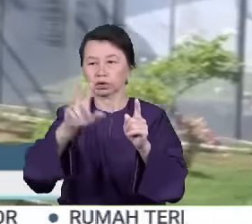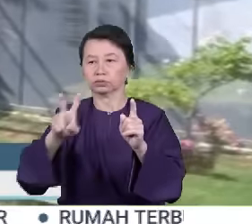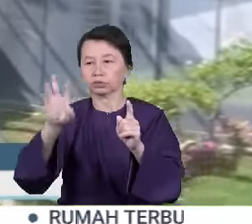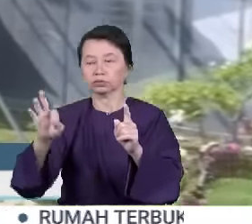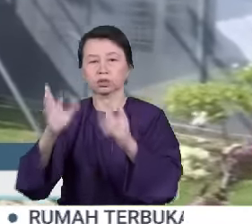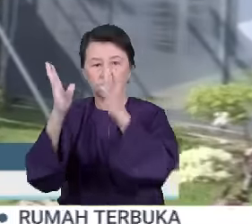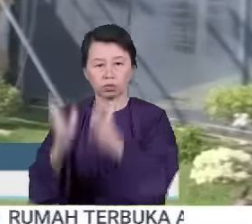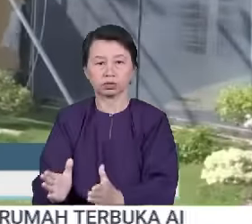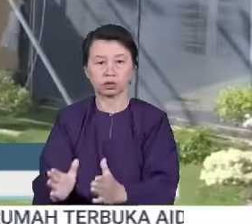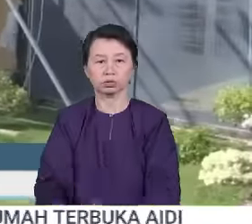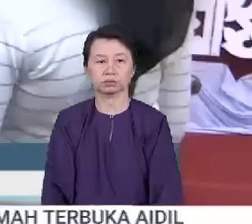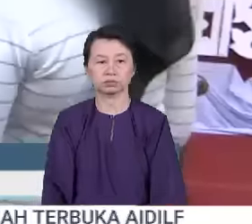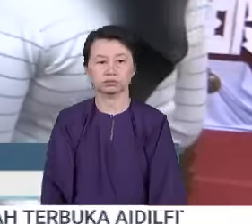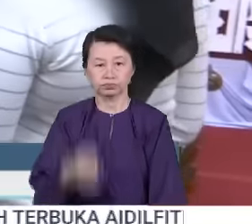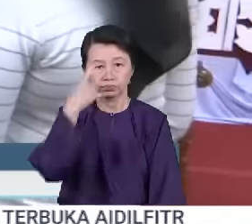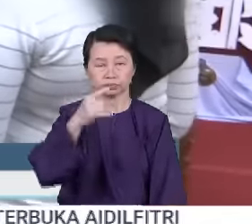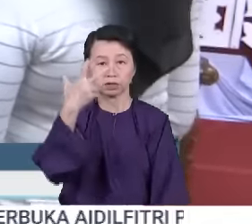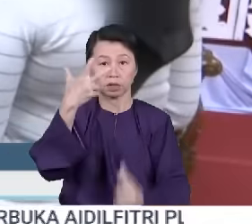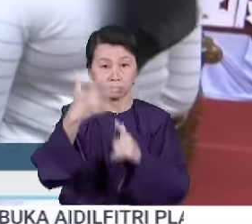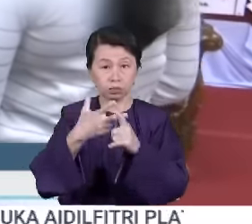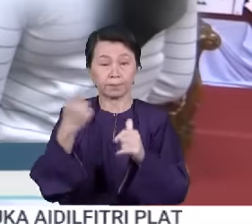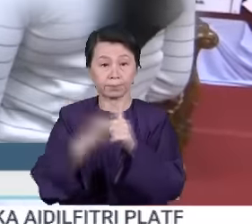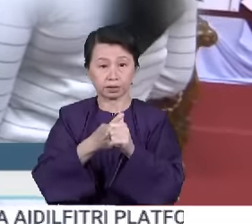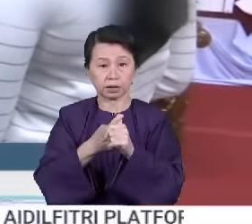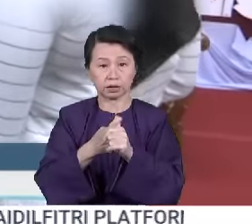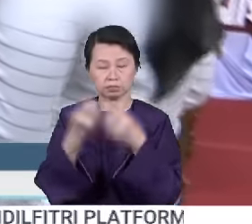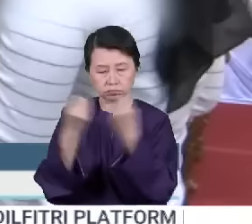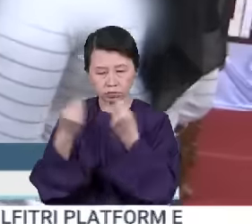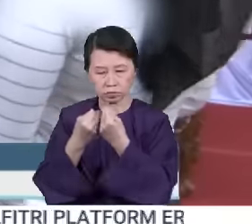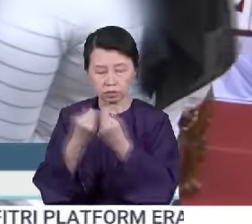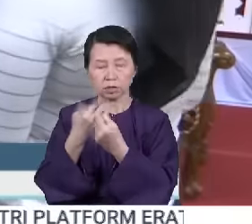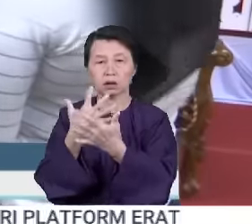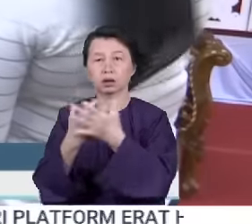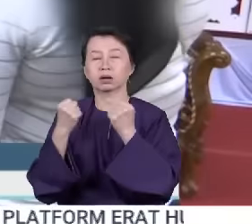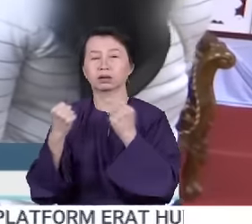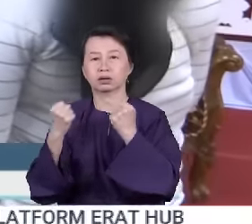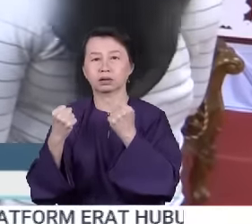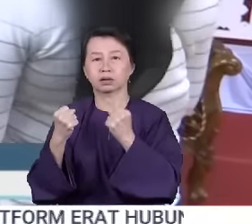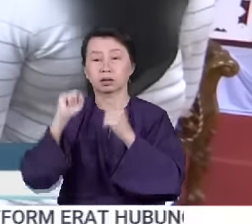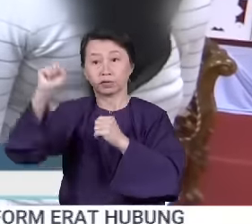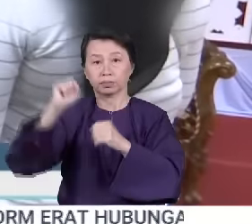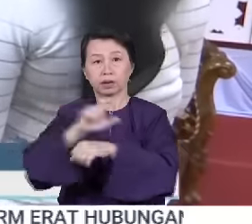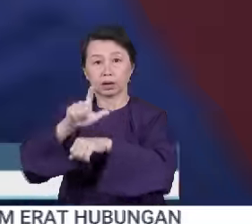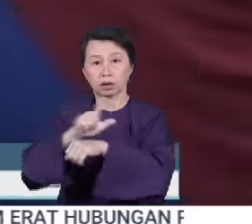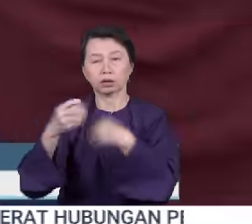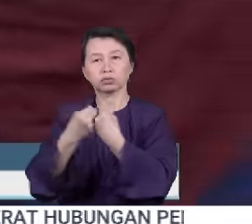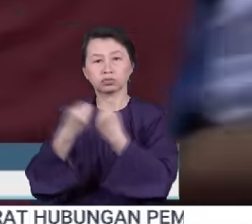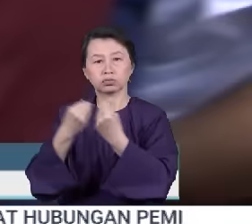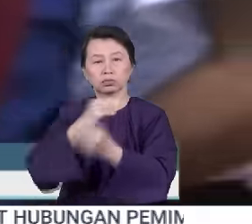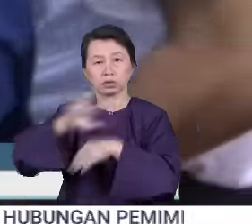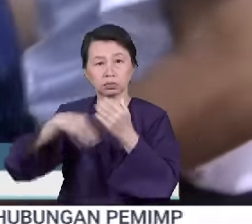1,329 banduan. Bagi 3 bulan pertama tahun ini, statistik PBSL penjara Sabah dan Labuan mencatat jumlah